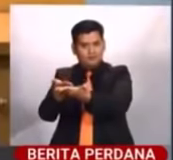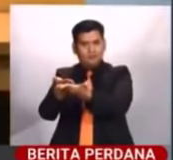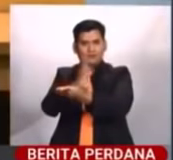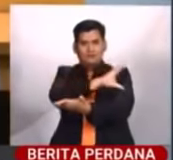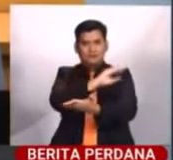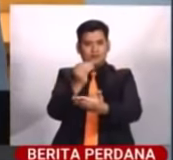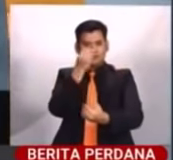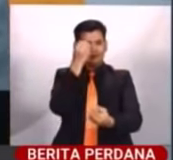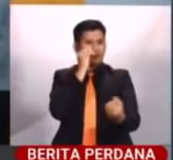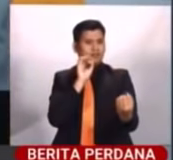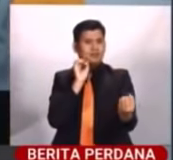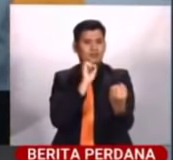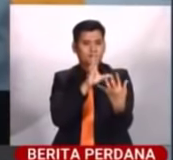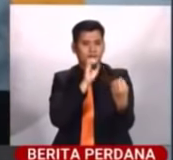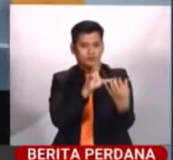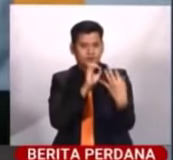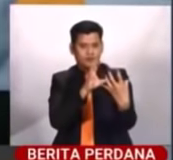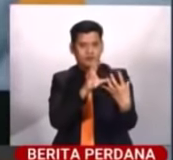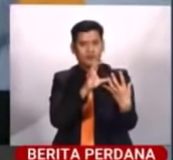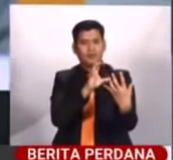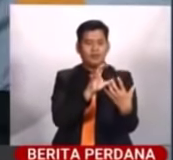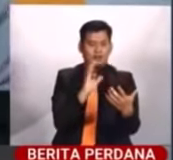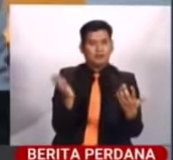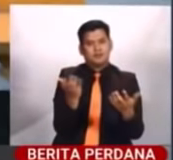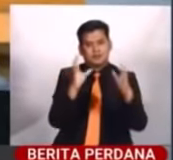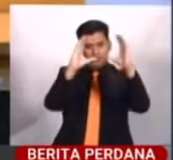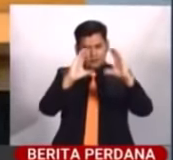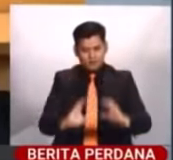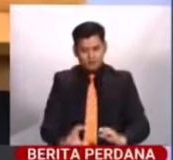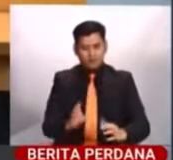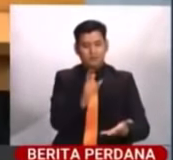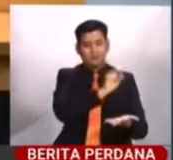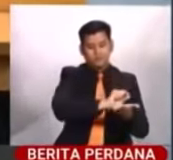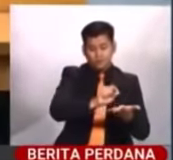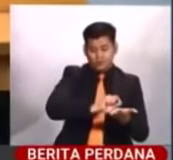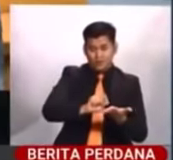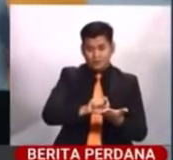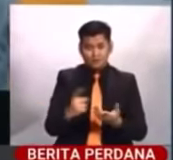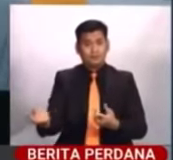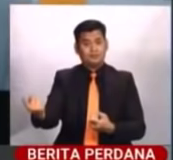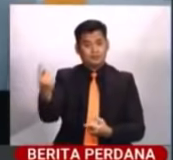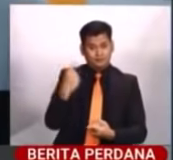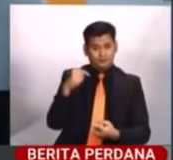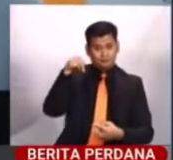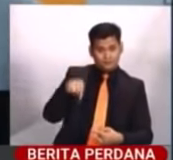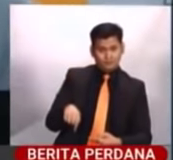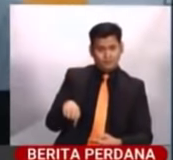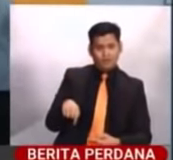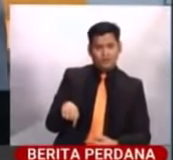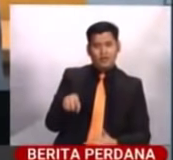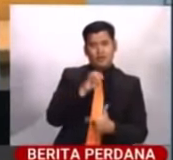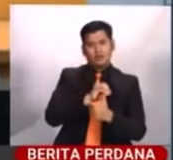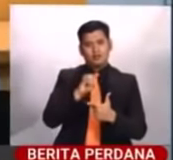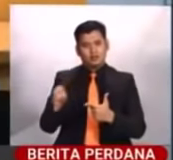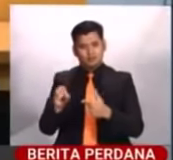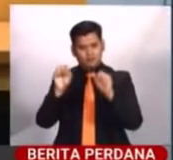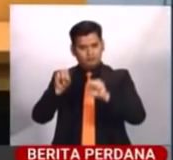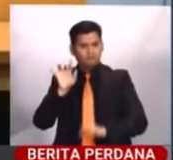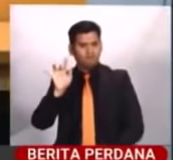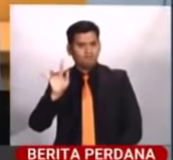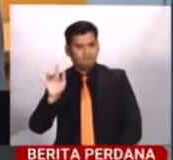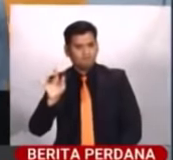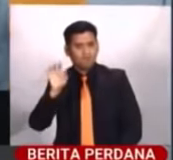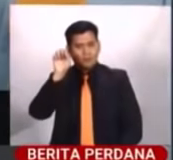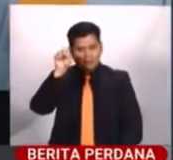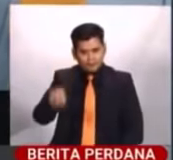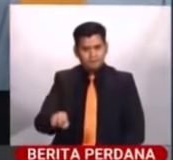feedback. Sama ada secara manual, isi borang datang ke sini, ataupun secara maya yang mana mereka